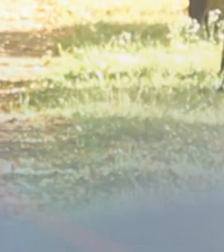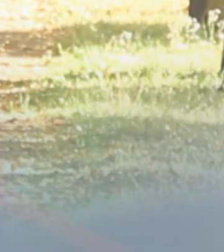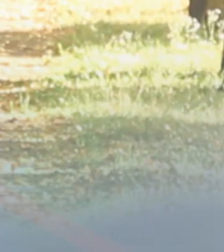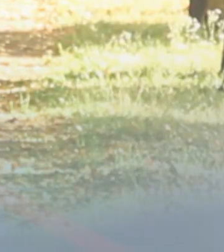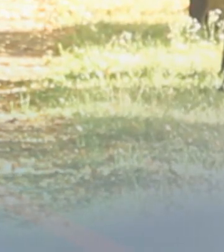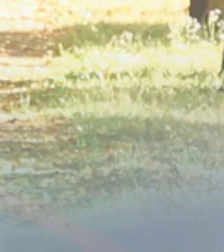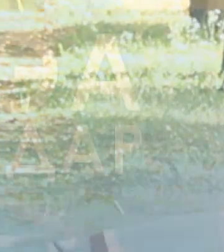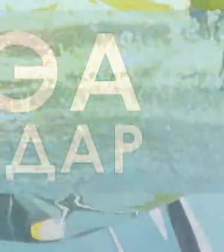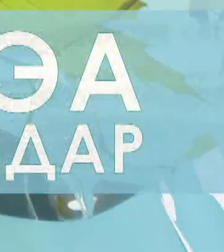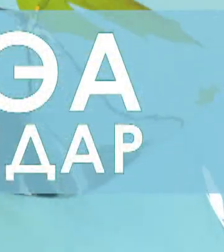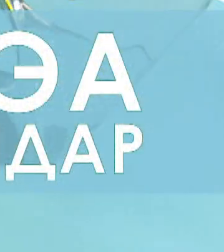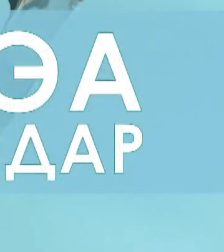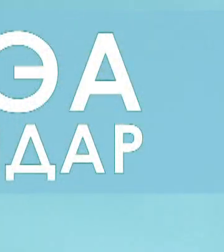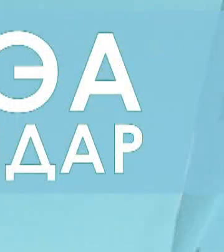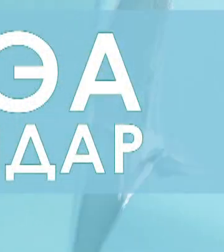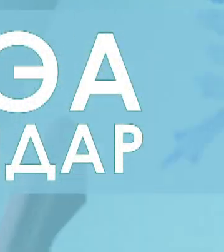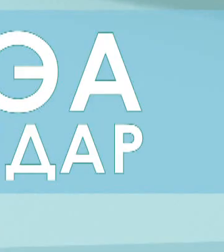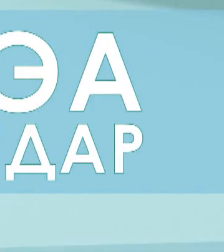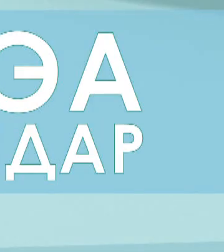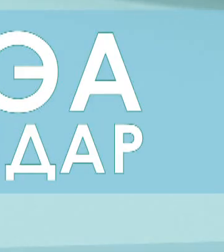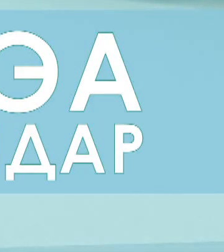то суровая.